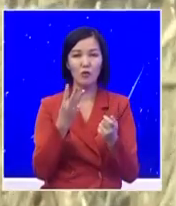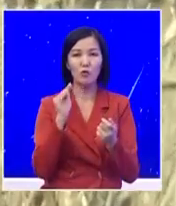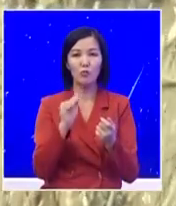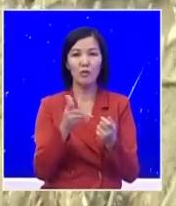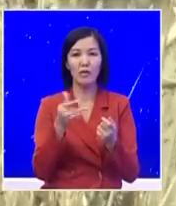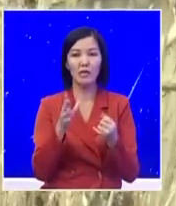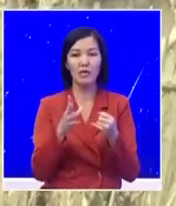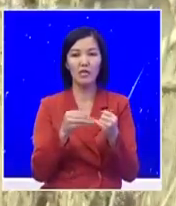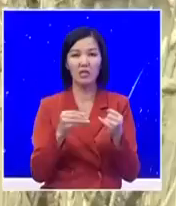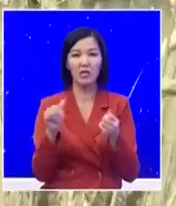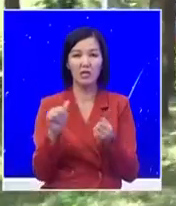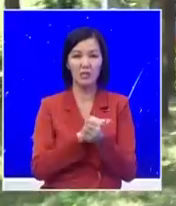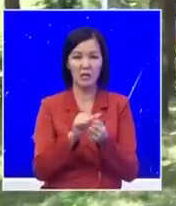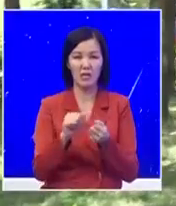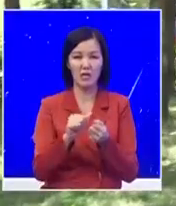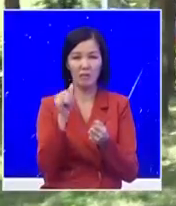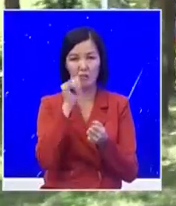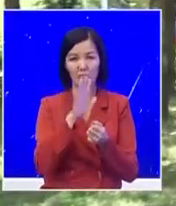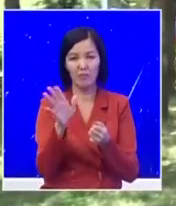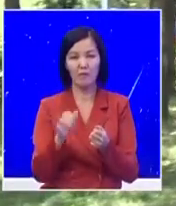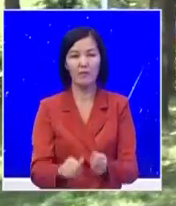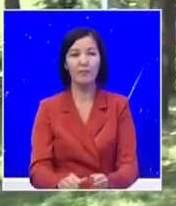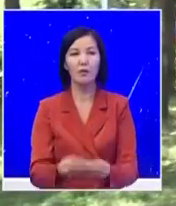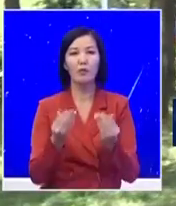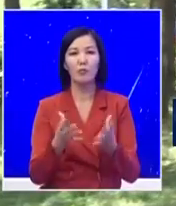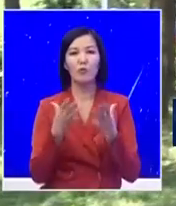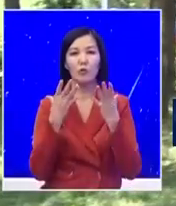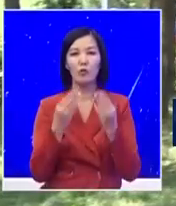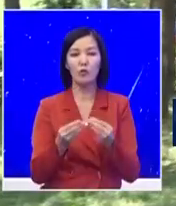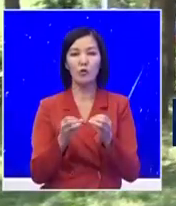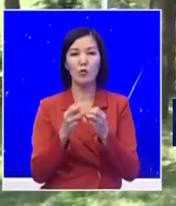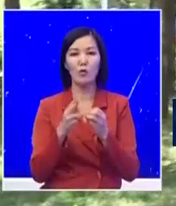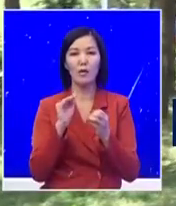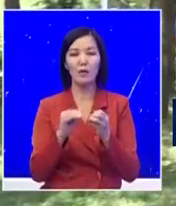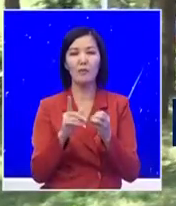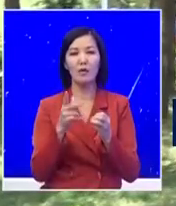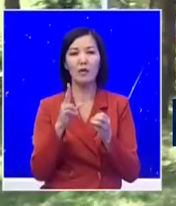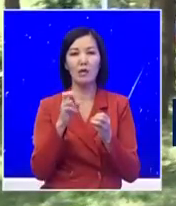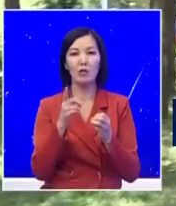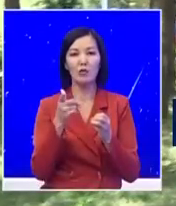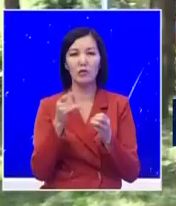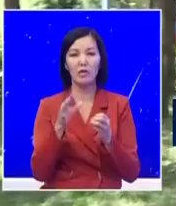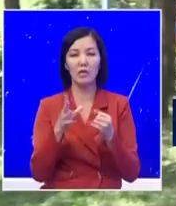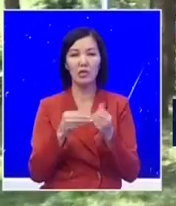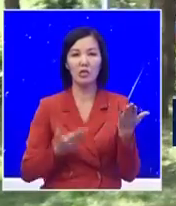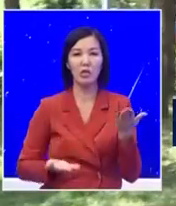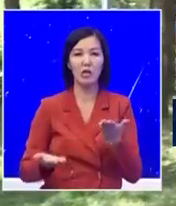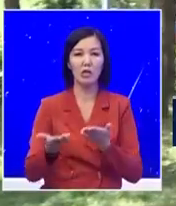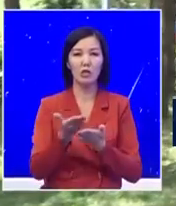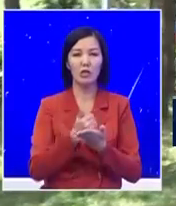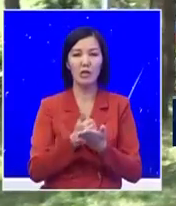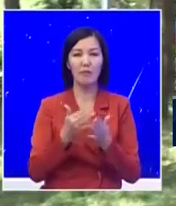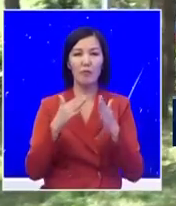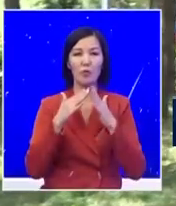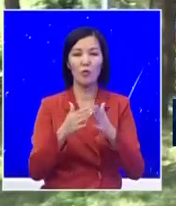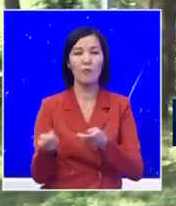гектары мардымсыз шыққан. Бүгінгі күнге 12 200 гектар жер шабылып, орылып, уже